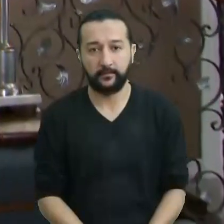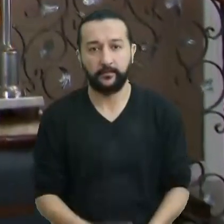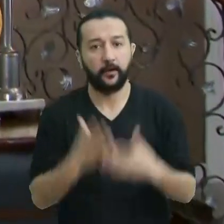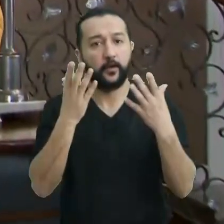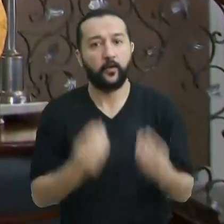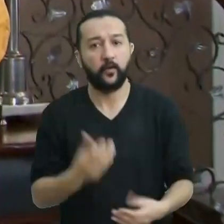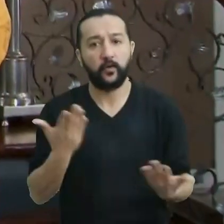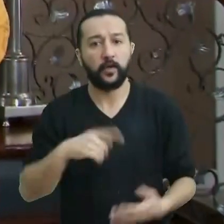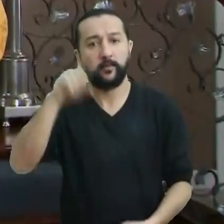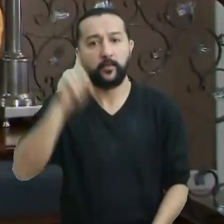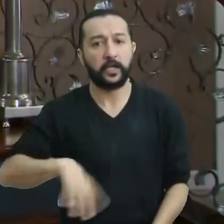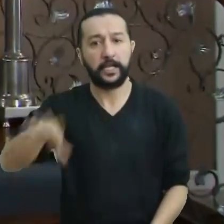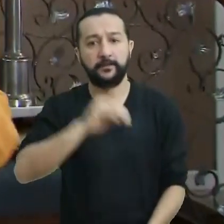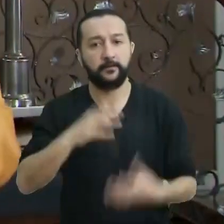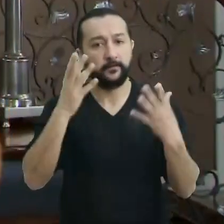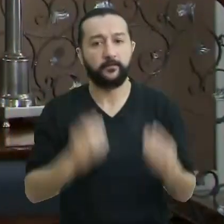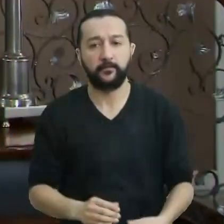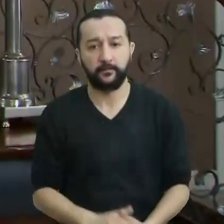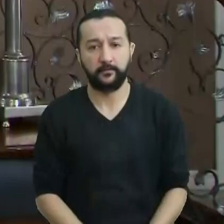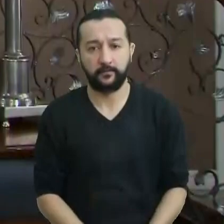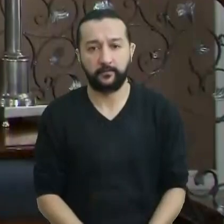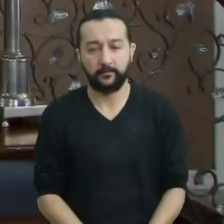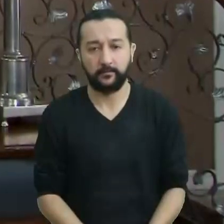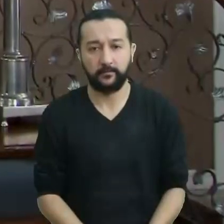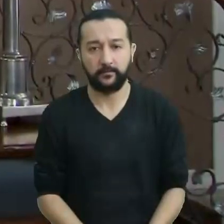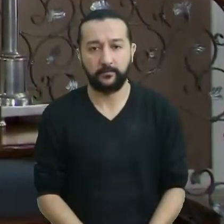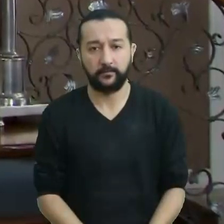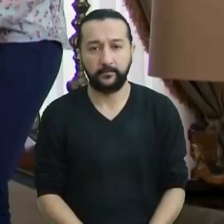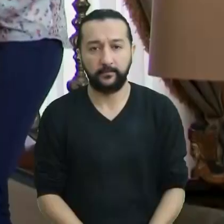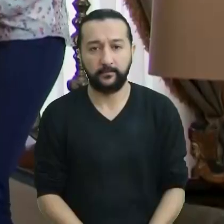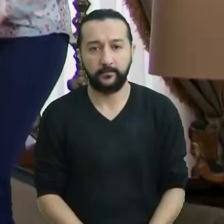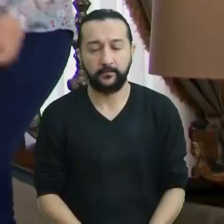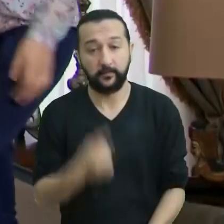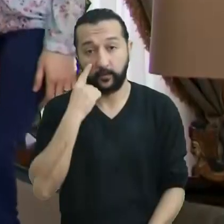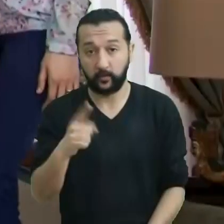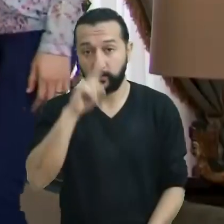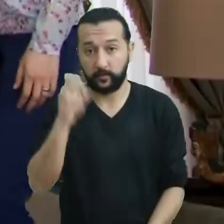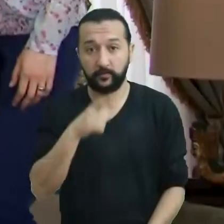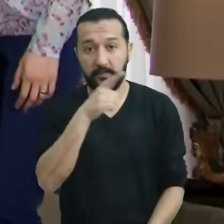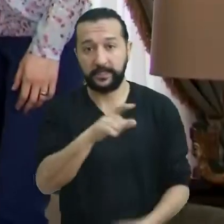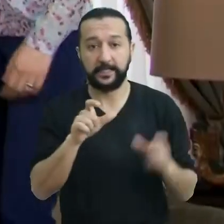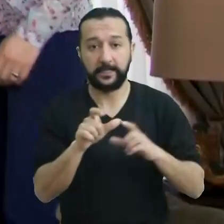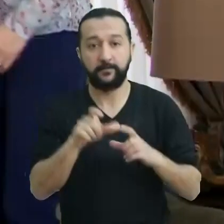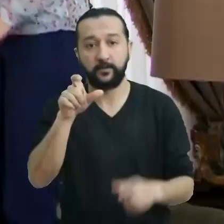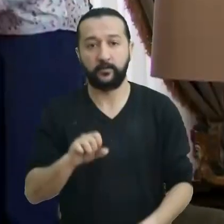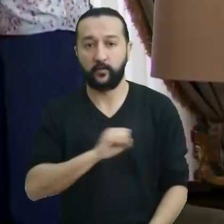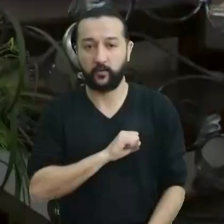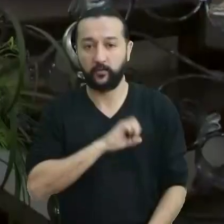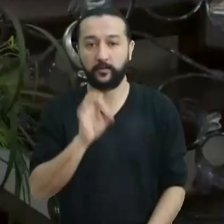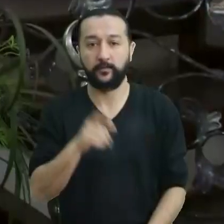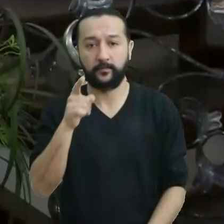Ne oluyor bugün herkese ya? Sarp'ın korkudan beti benzi atmış. Gördünüz mü? Sarp Şkon da